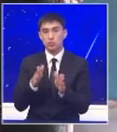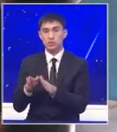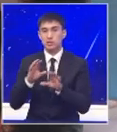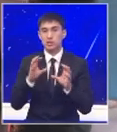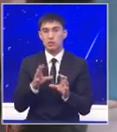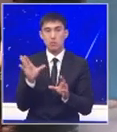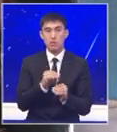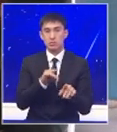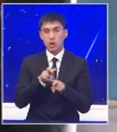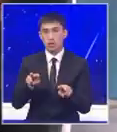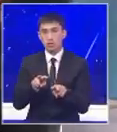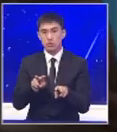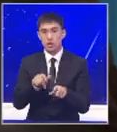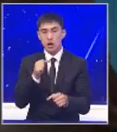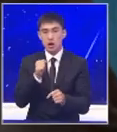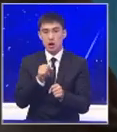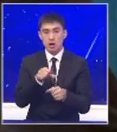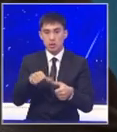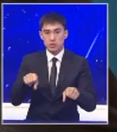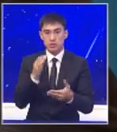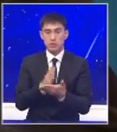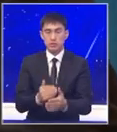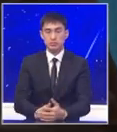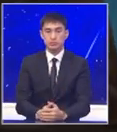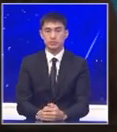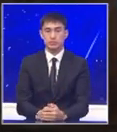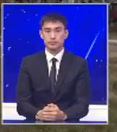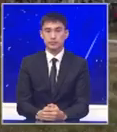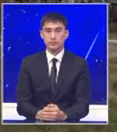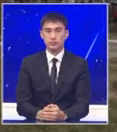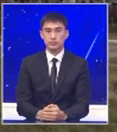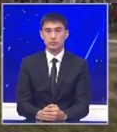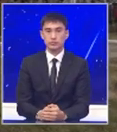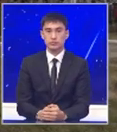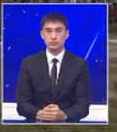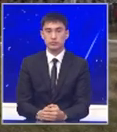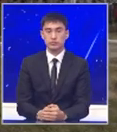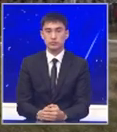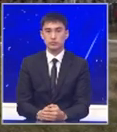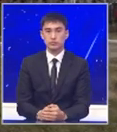сақталған. Барсын бақылаушылар қадағалап отыр. Дина Тұрлыбек, Қайрат Қастұрғанов, Жетісу телеарнасы.